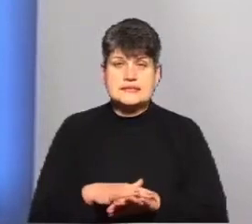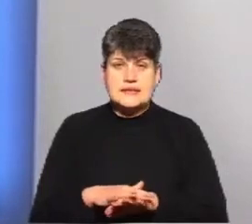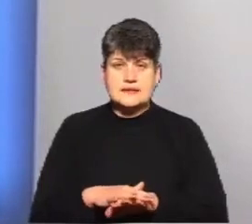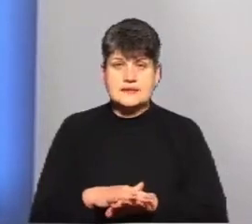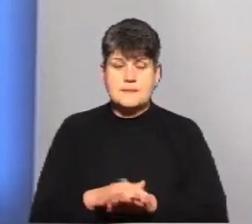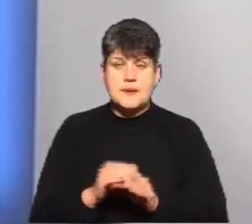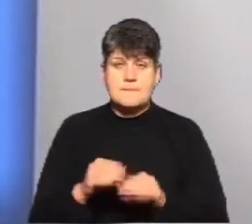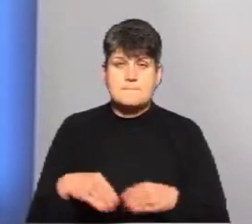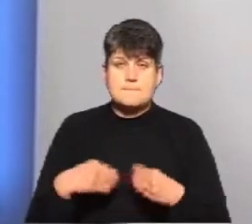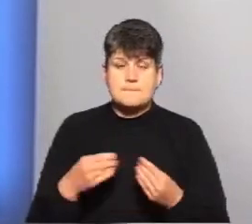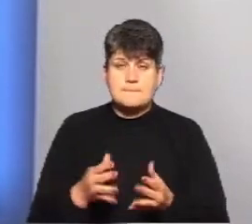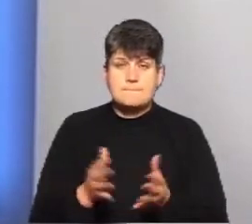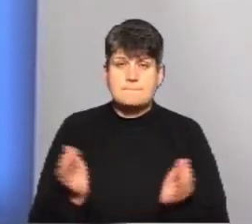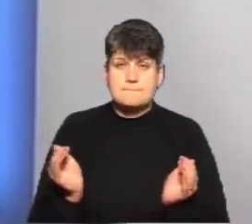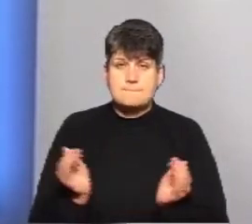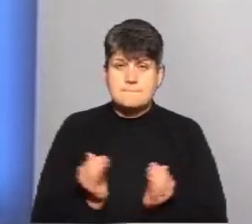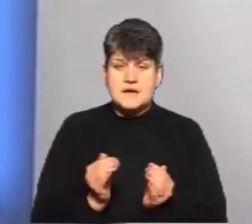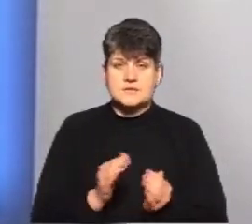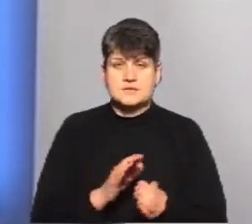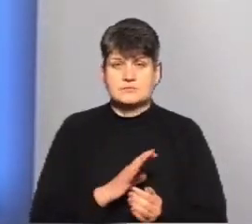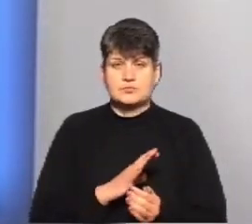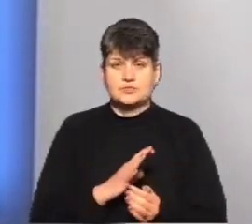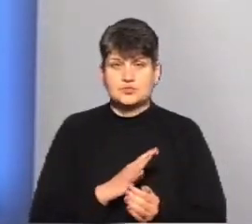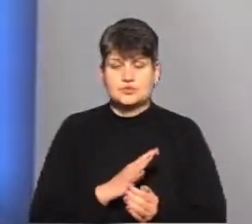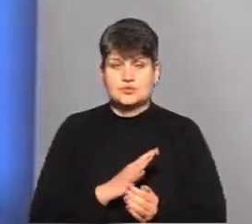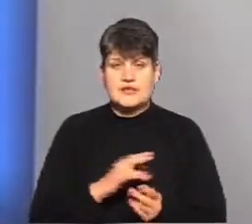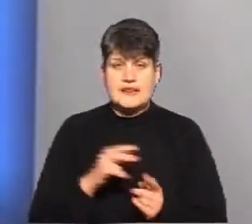набагато менше, було б набагато менше навантаження.